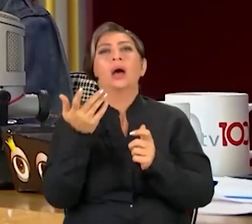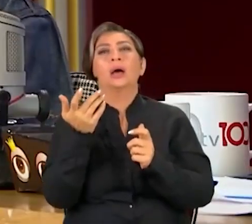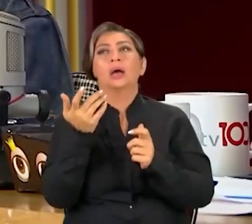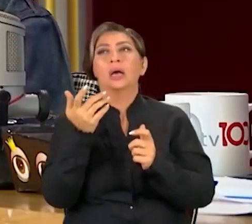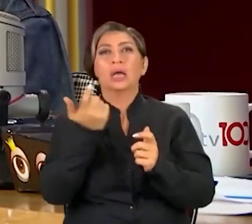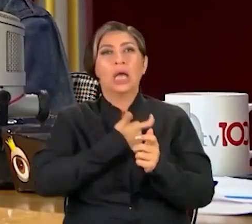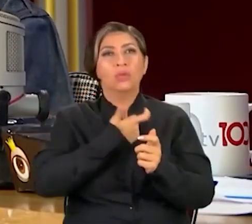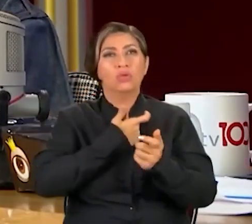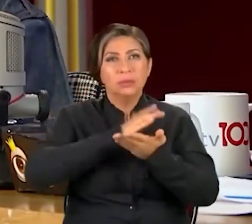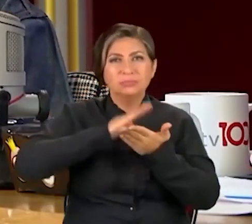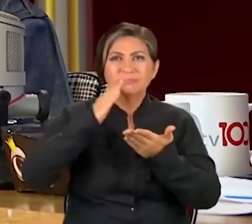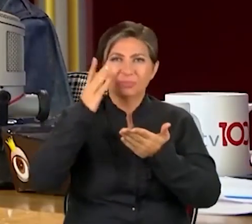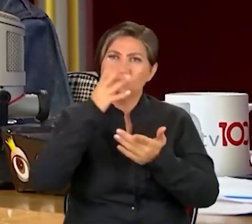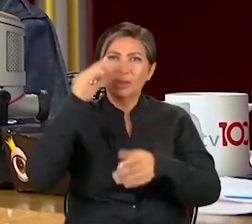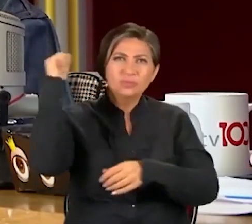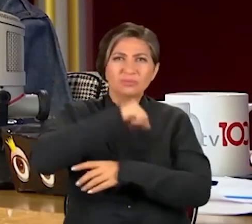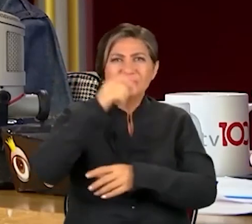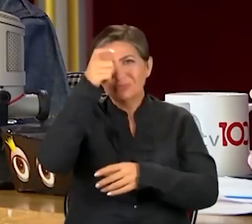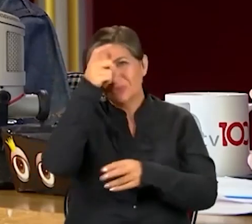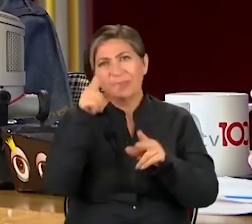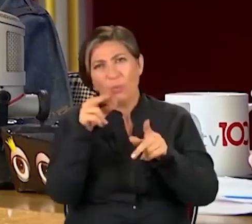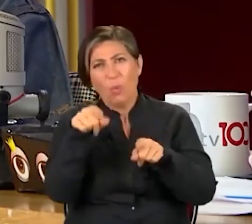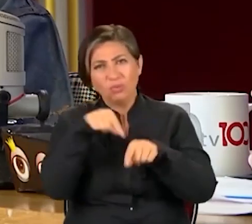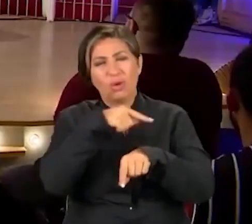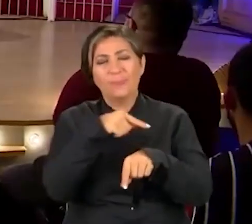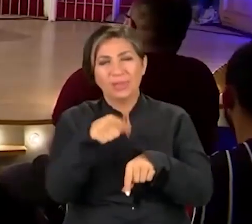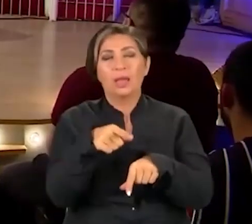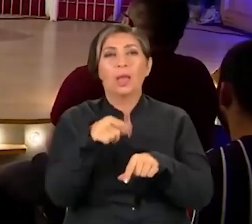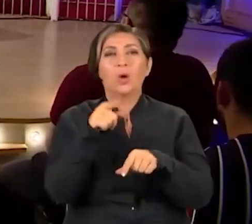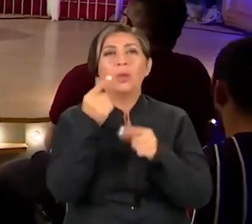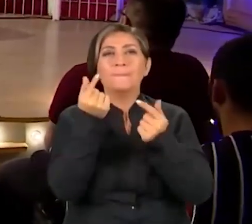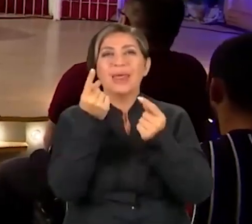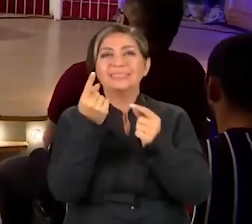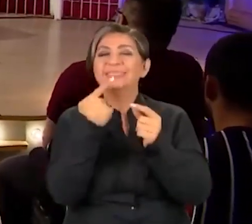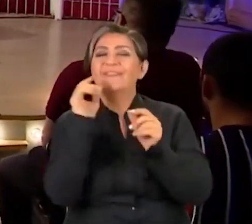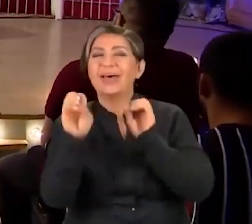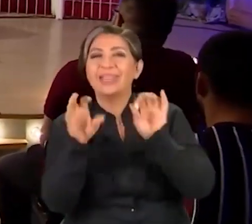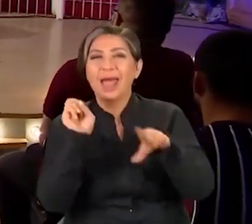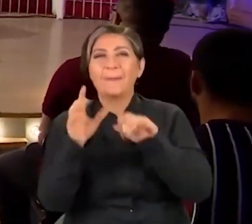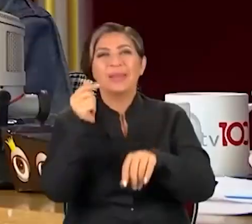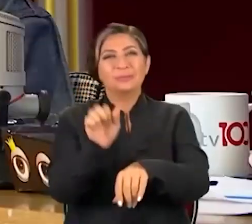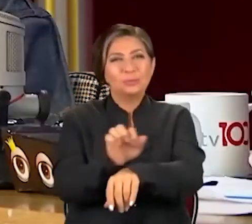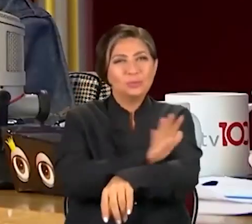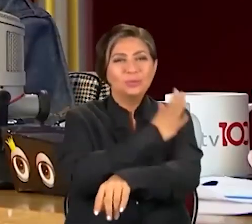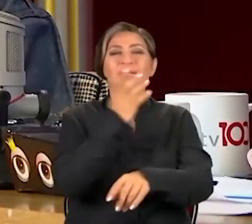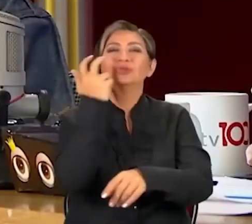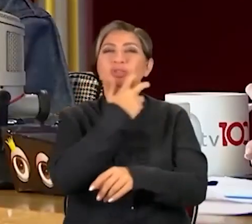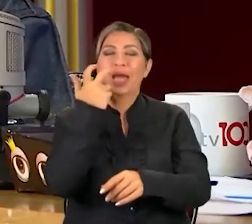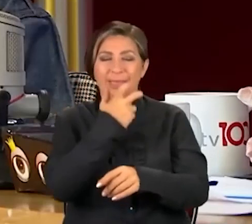değiştirmek, kanunlar, o biçimler, evet, o dönemlerde. Evet. İşte onlara biraz dokunarak böyle biraz duygusal bir